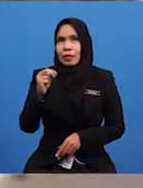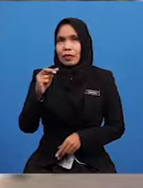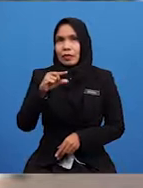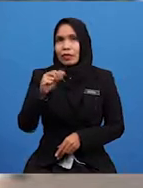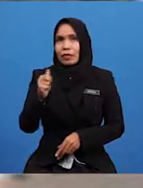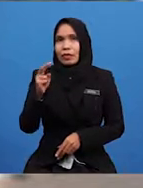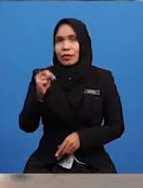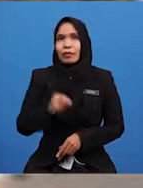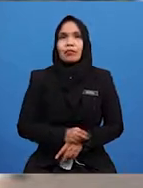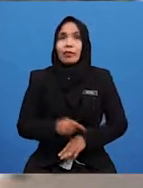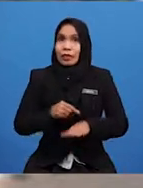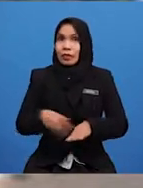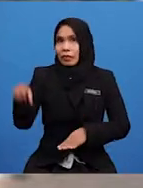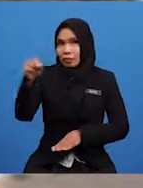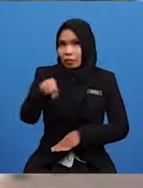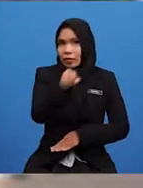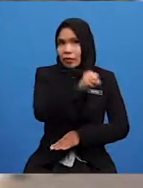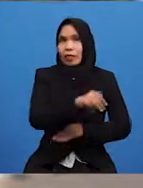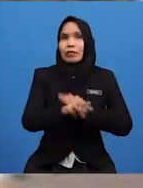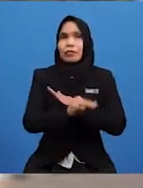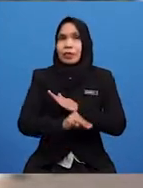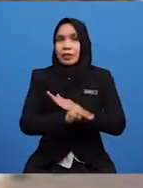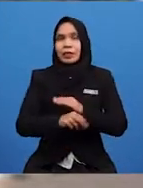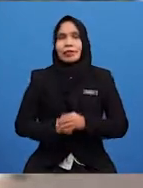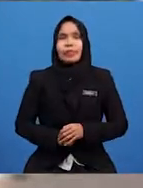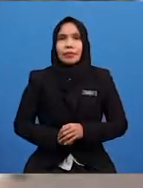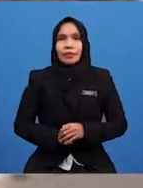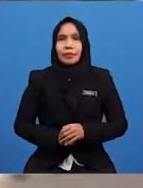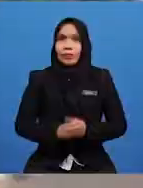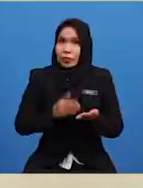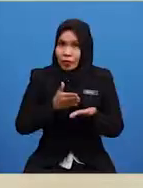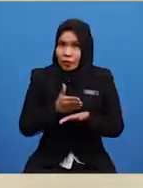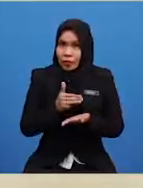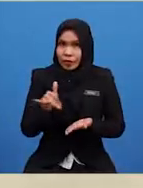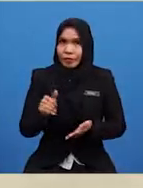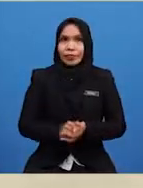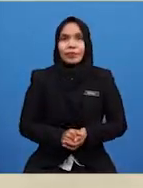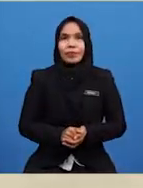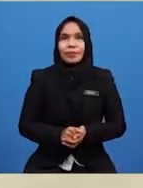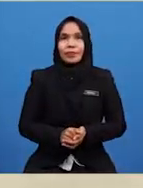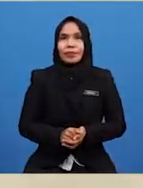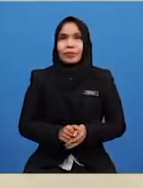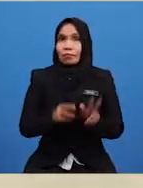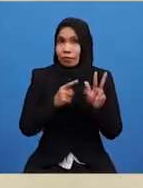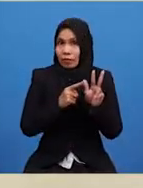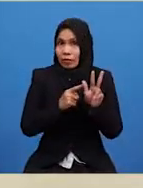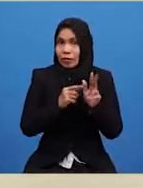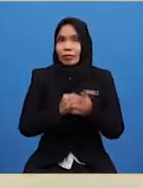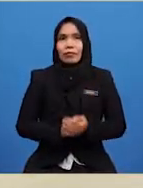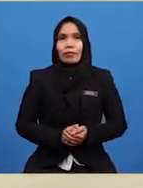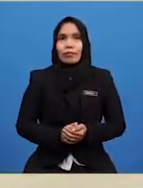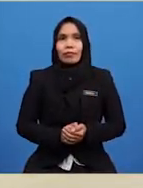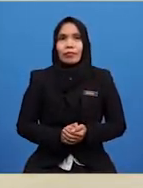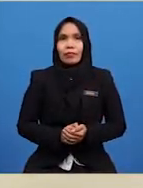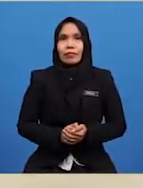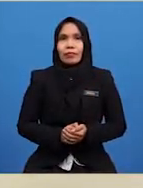dapat memahami apa yang cikgu telah kongsikan. Seterusnya, kepentingan yang ketiga adalah